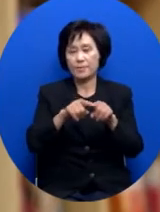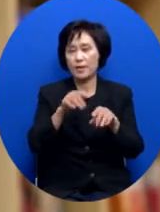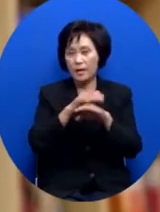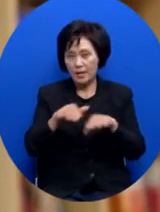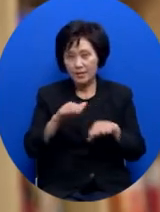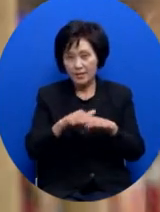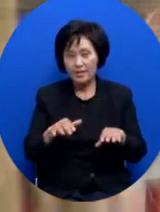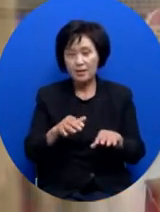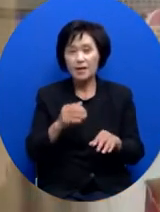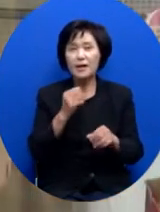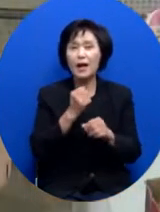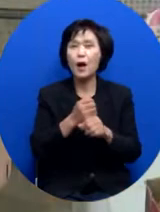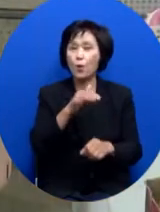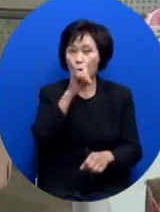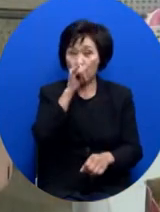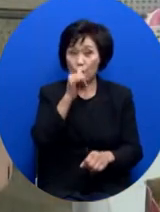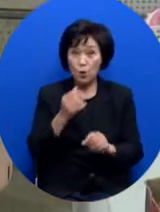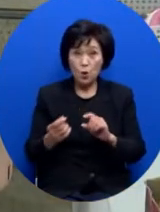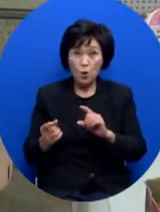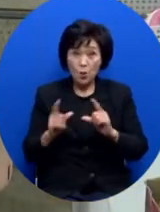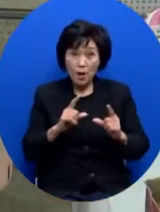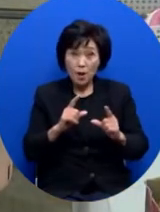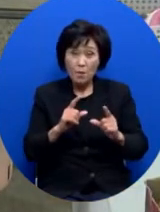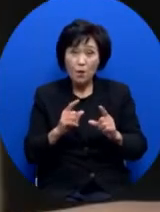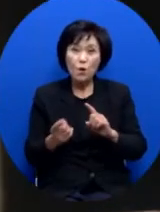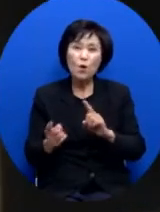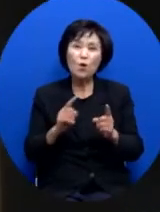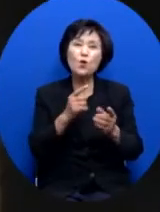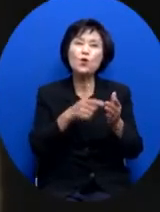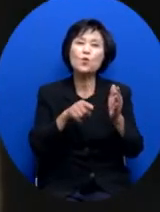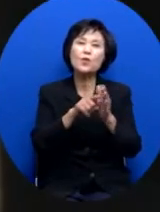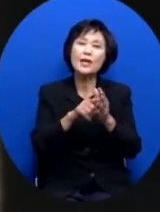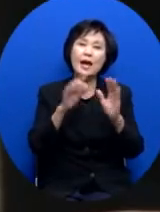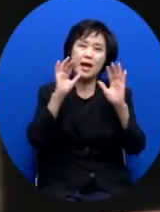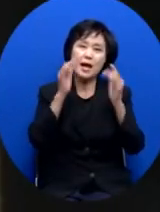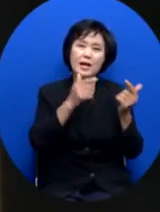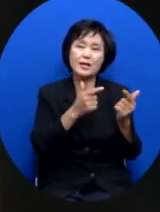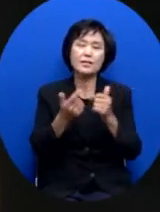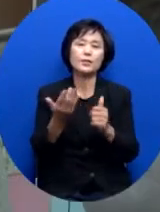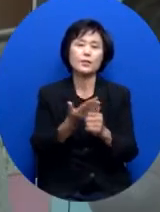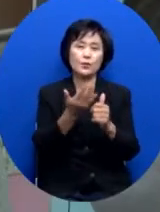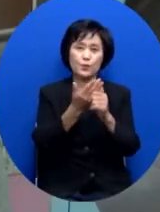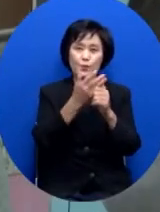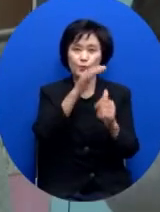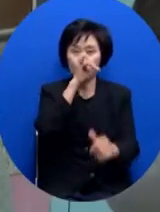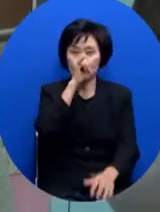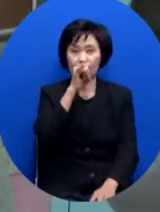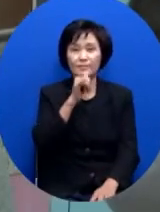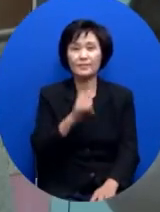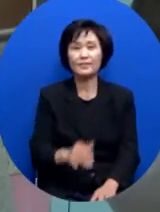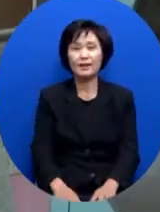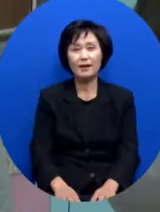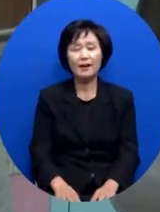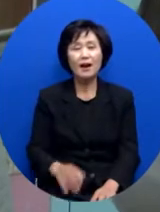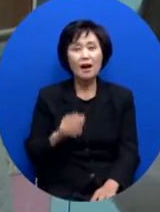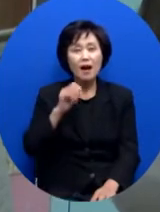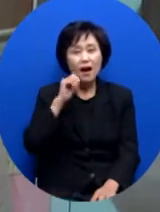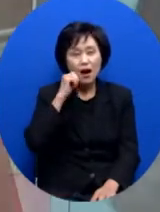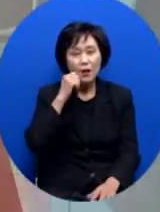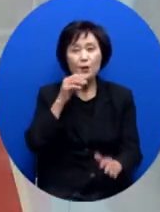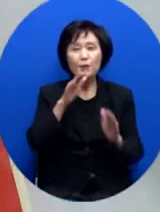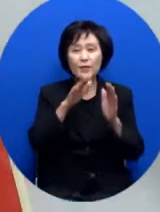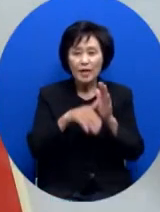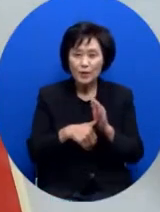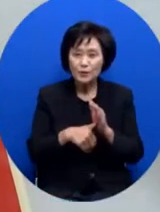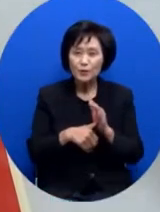회복 탄력성을 가진 아이들을 키우는 것이 너무 중요한데 우리는 그것을 위해 쌓아 이들이 pb 일수록 문제 기반 쏘